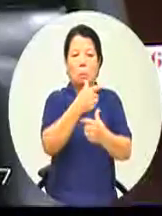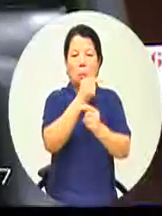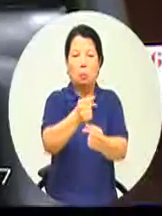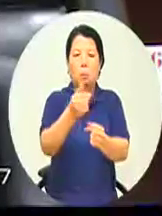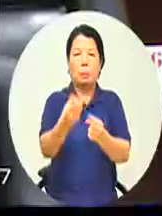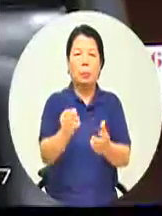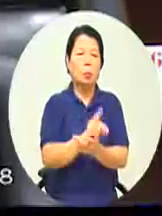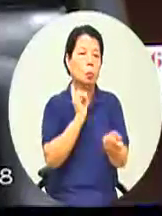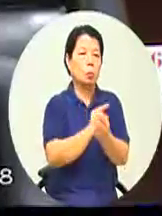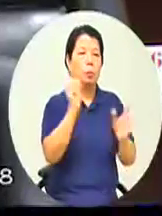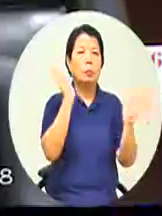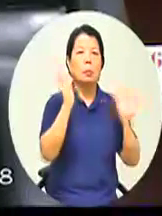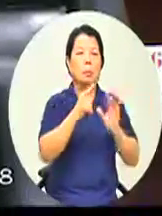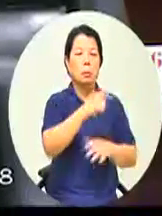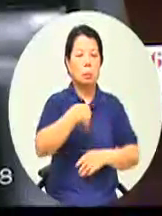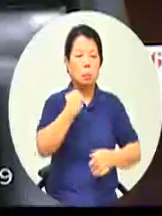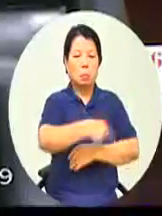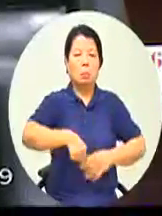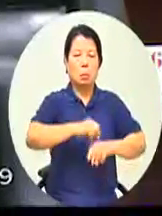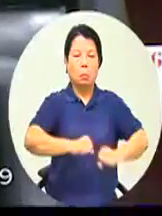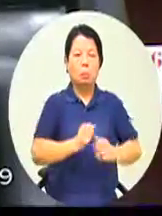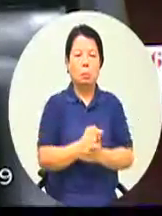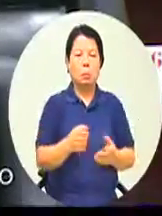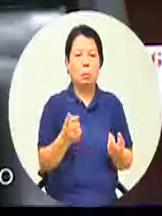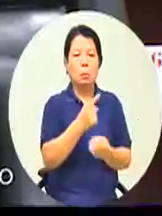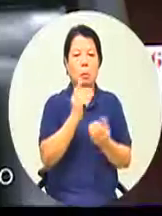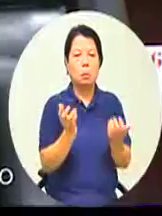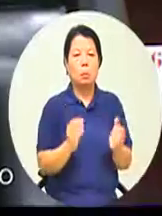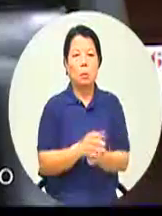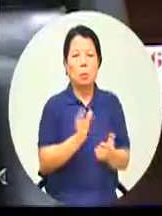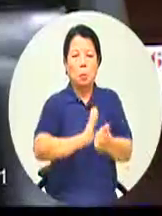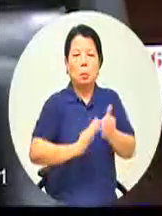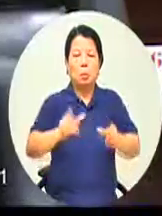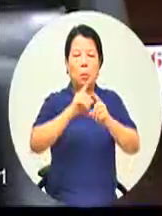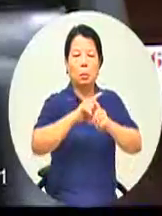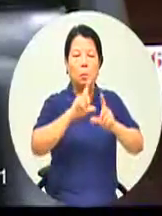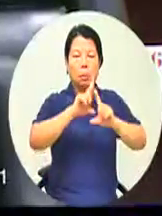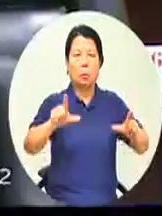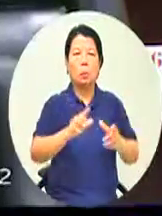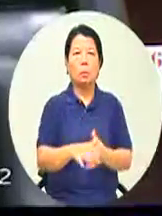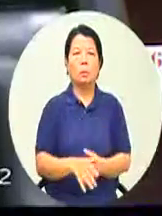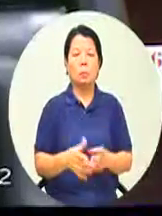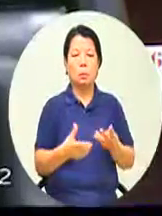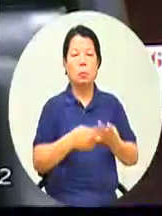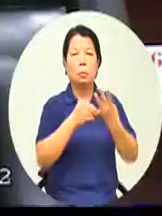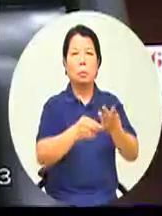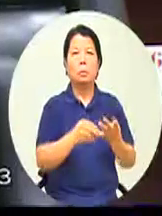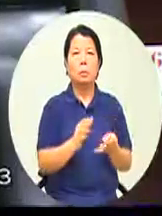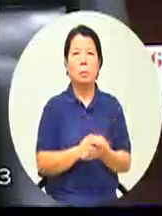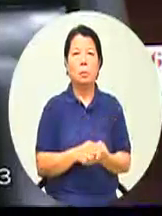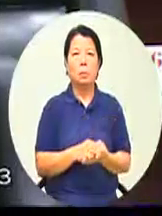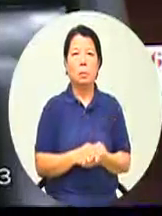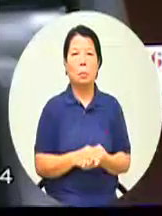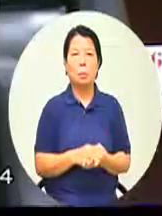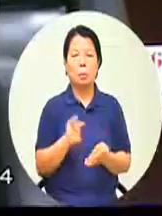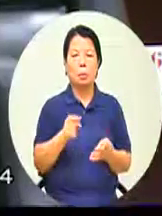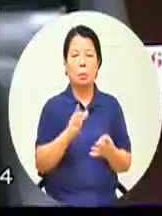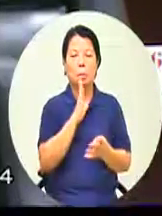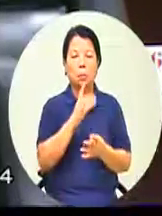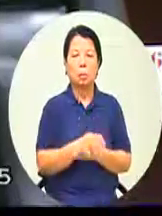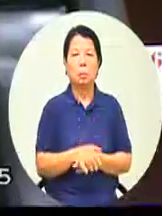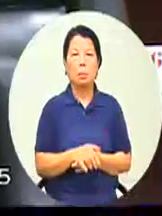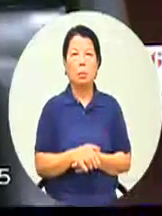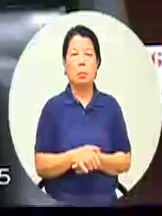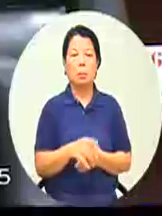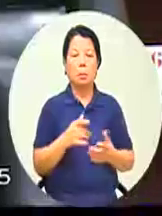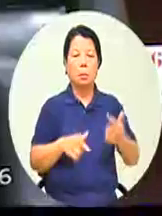整个孩子的整个身心发展是有很严重的影响。那再来第四个也是一个时事题，刚刚